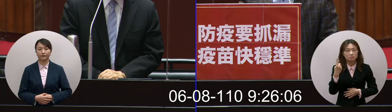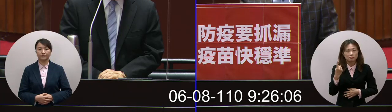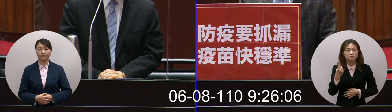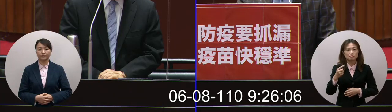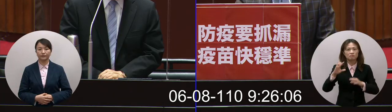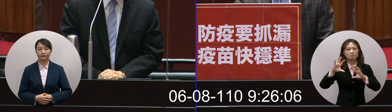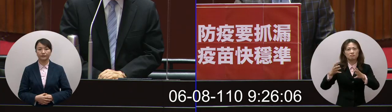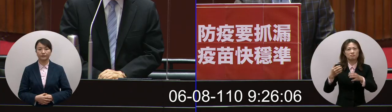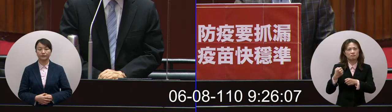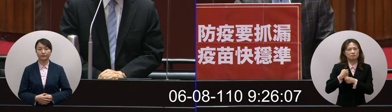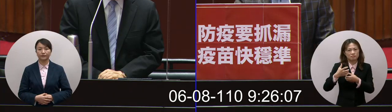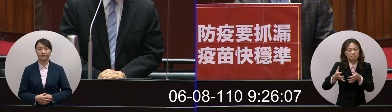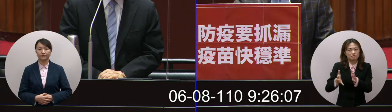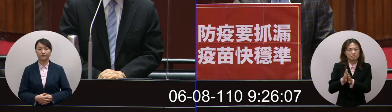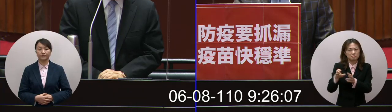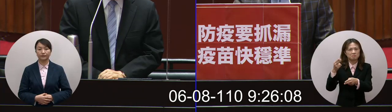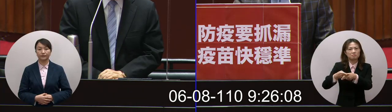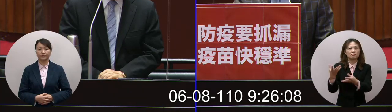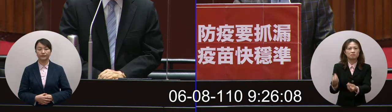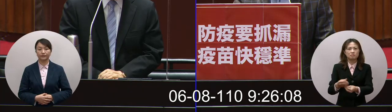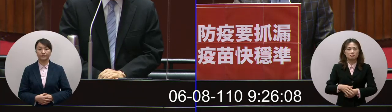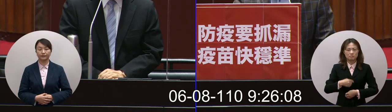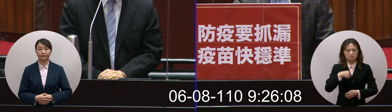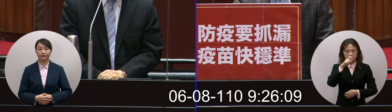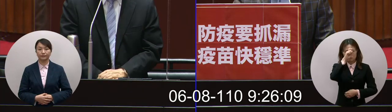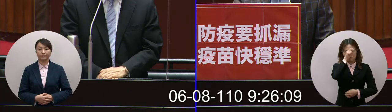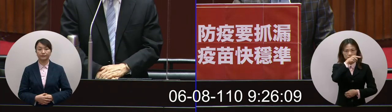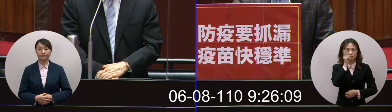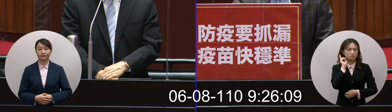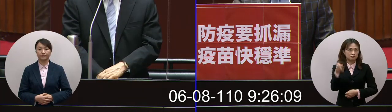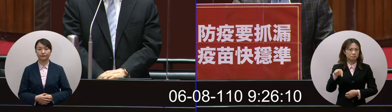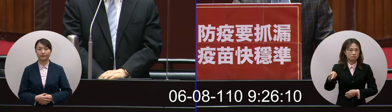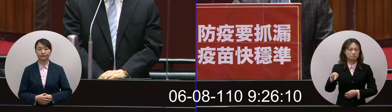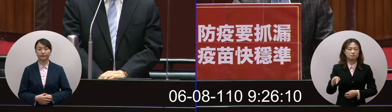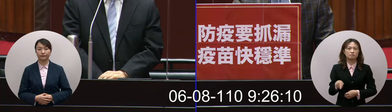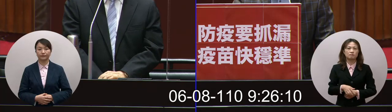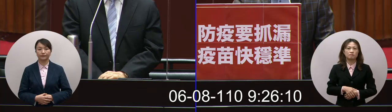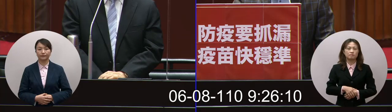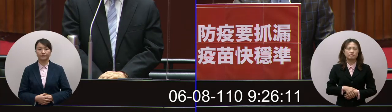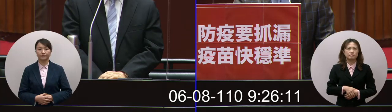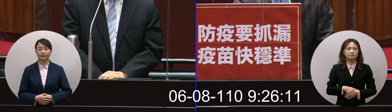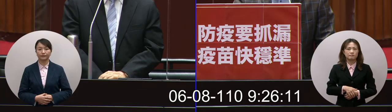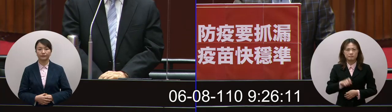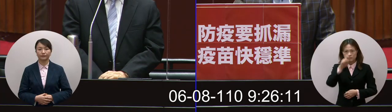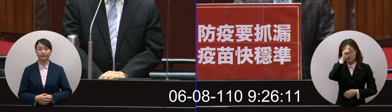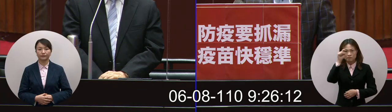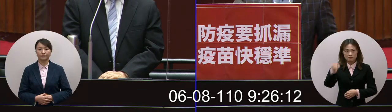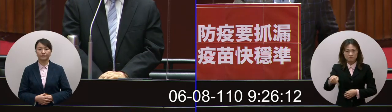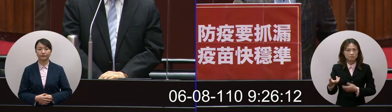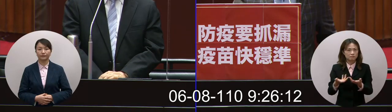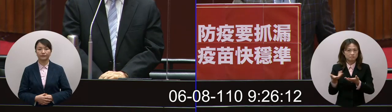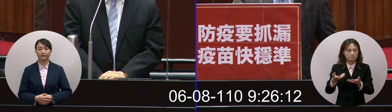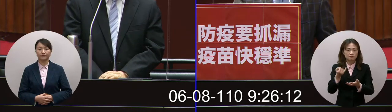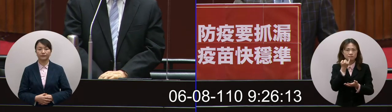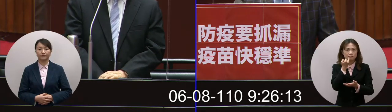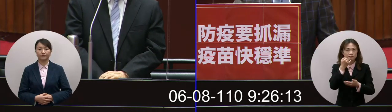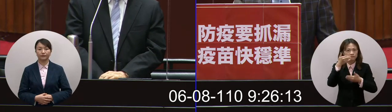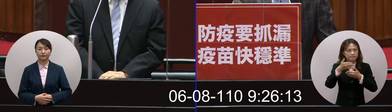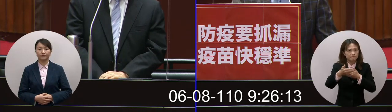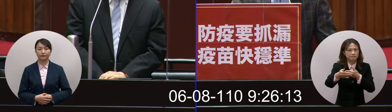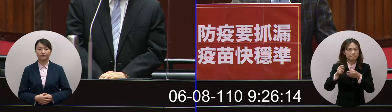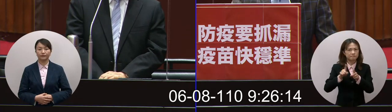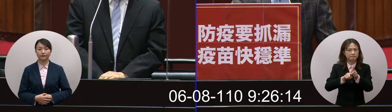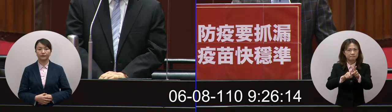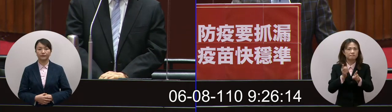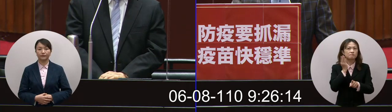我认为你有这个责任来协调国防部甲这个卫福部。来把这些东西管道用得好，咱广播家己后壁退